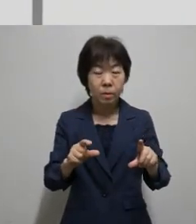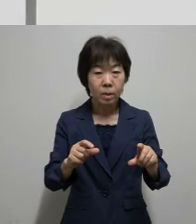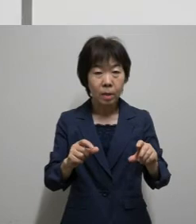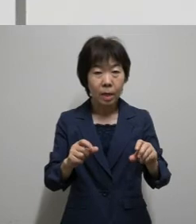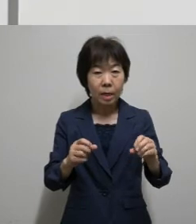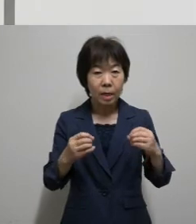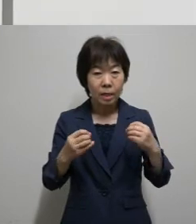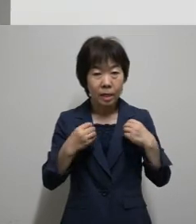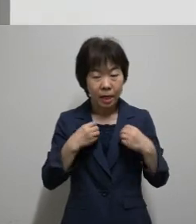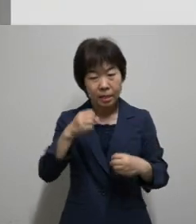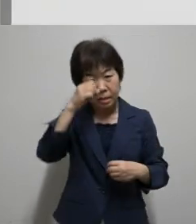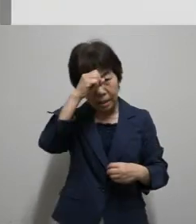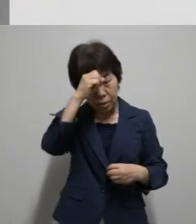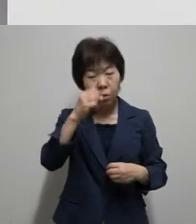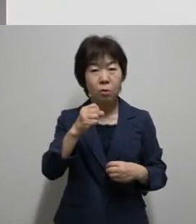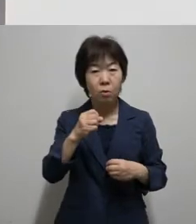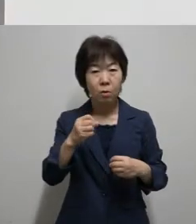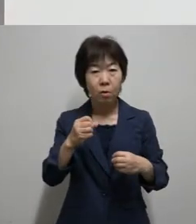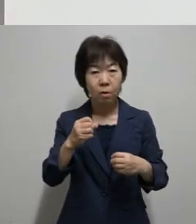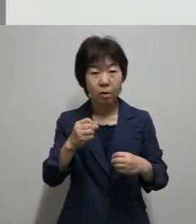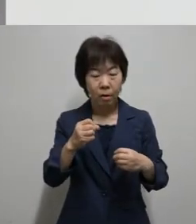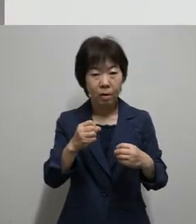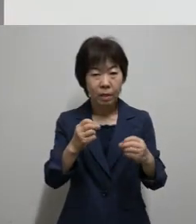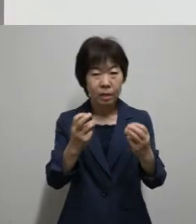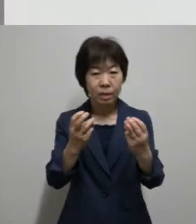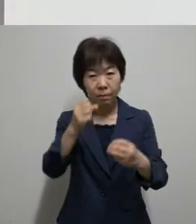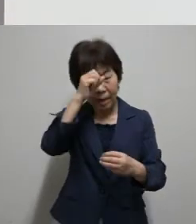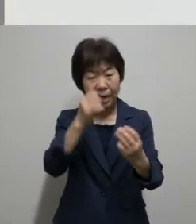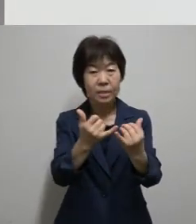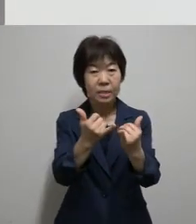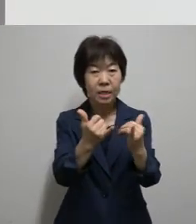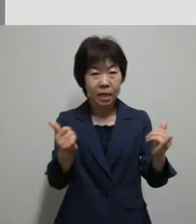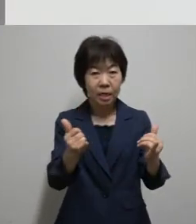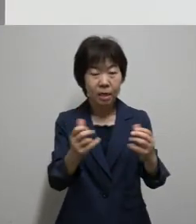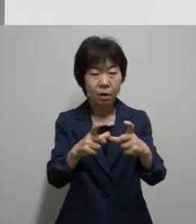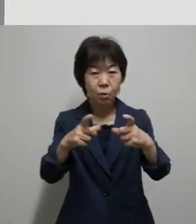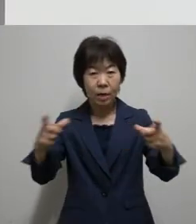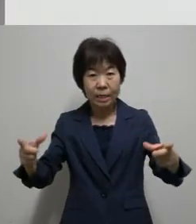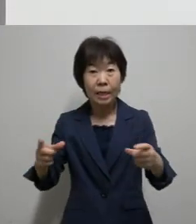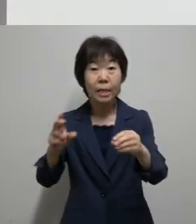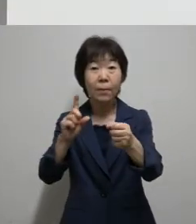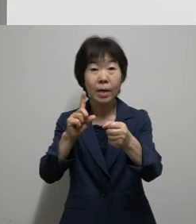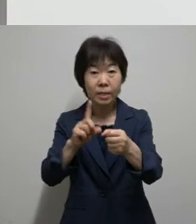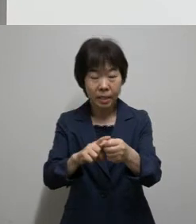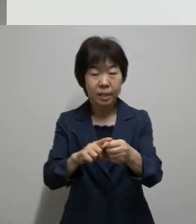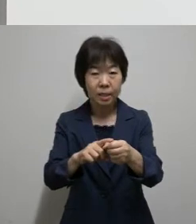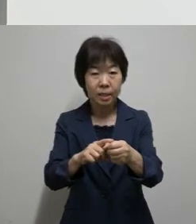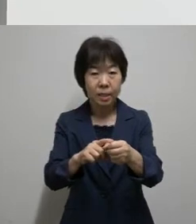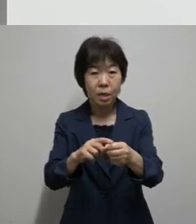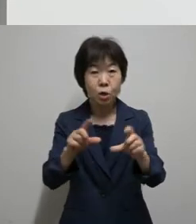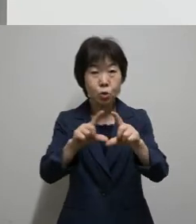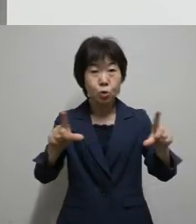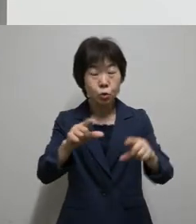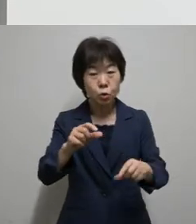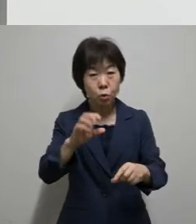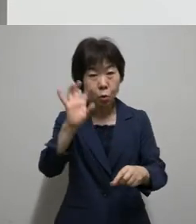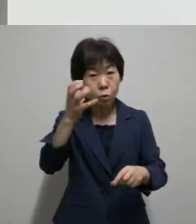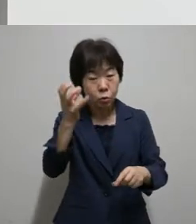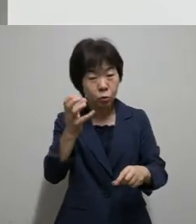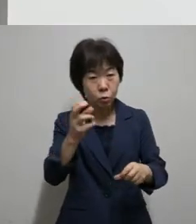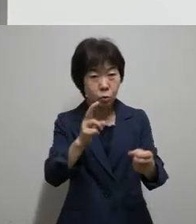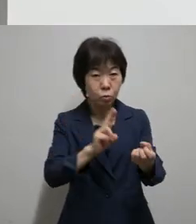患者さんが増えることによって通常の地域医療救急医療自身が圧迫される